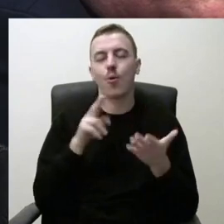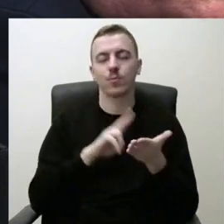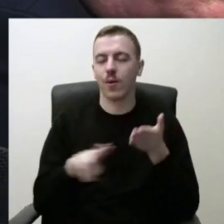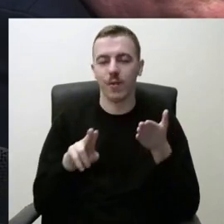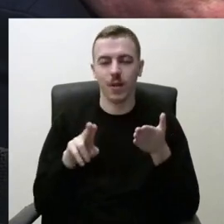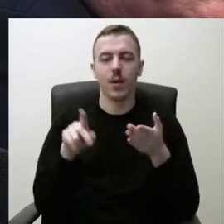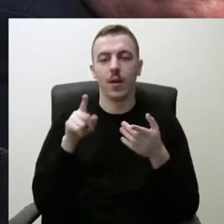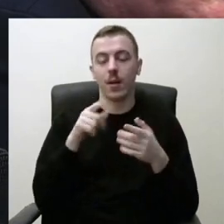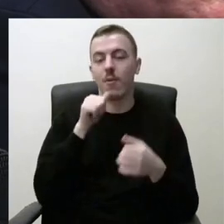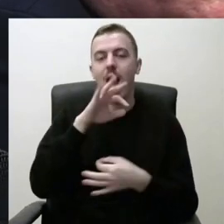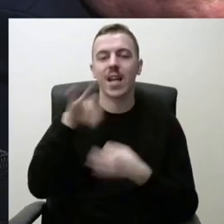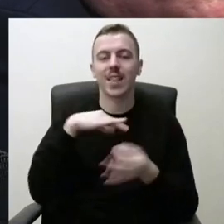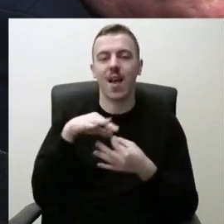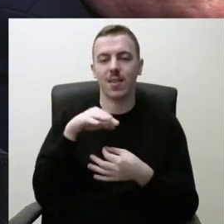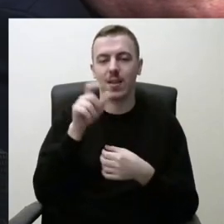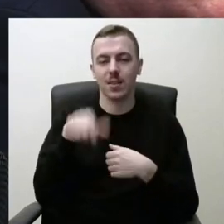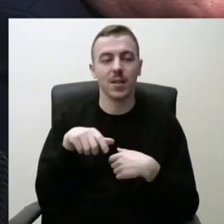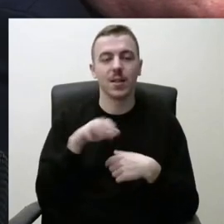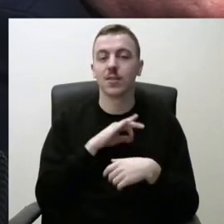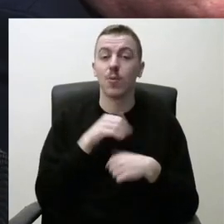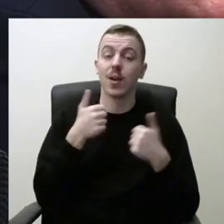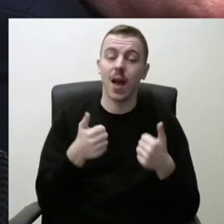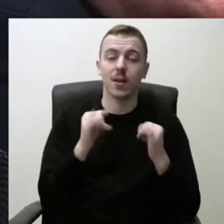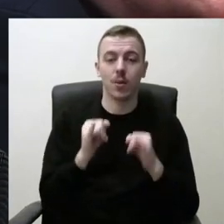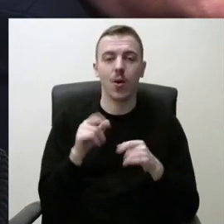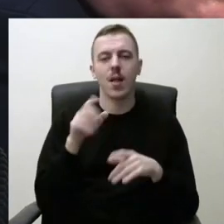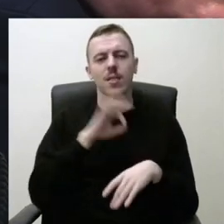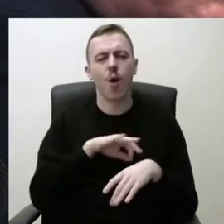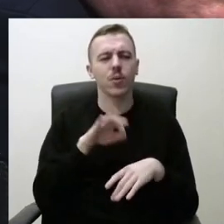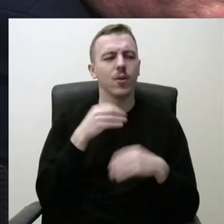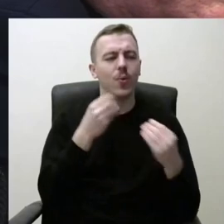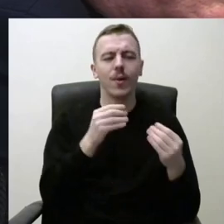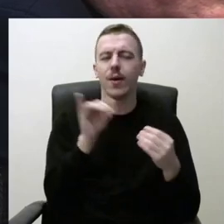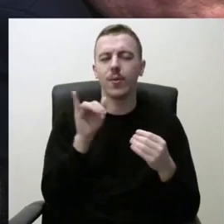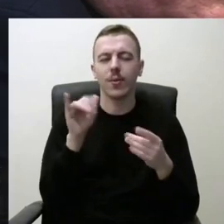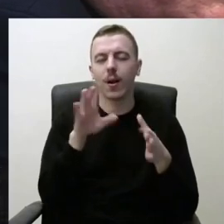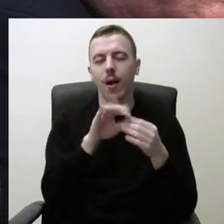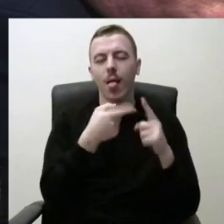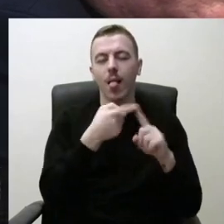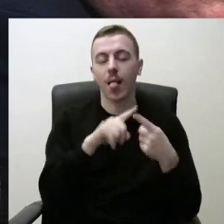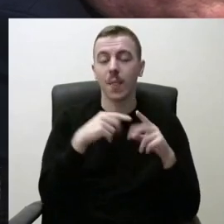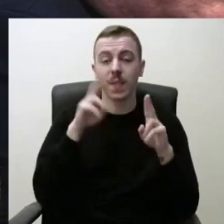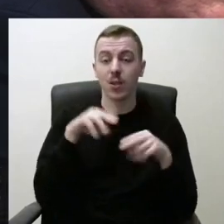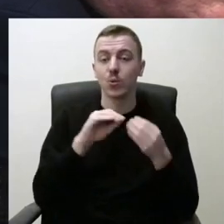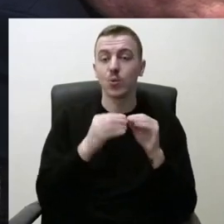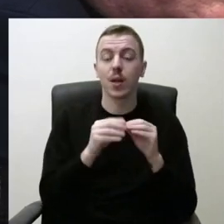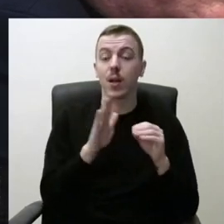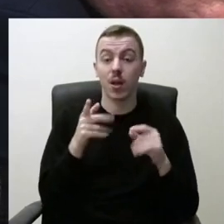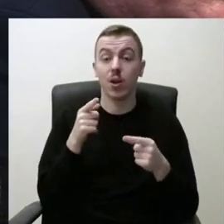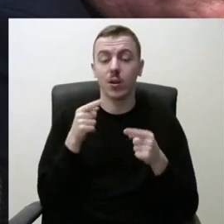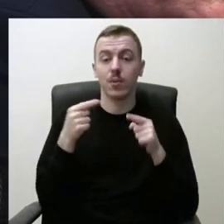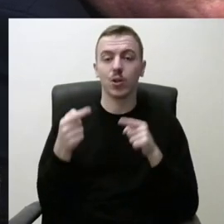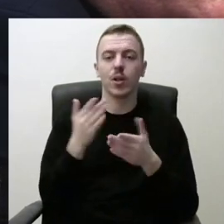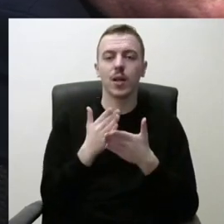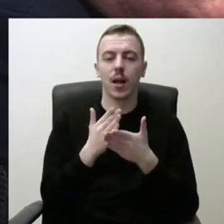tarkim, architektai, kokie jie bebūtų, kam jie bebūtų naudingi ir su kuo būtų sutarta. Ir jiems prieštarauja didžiąją